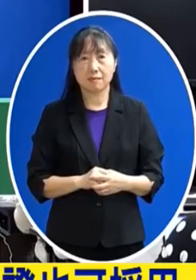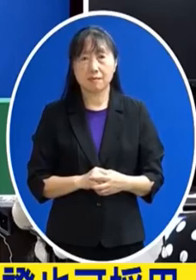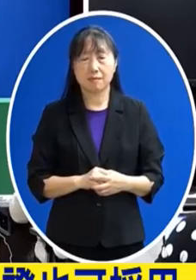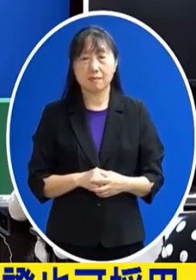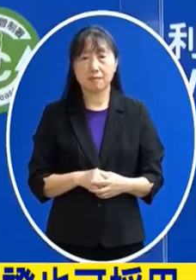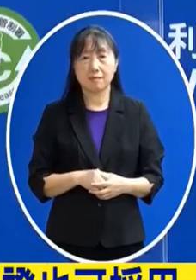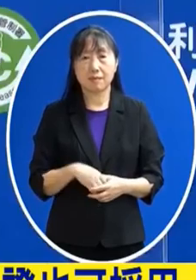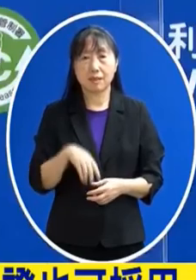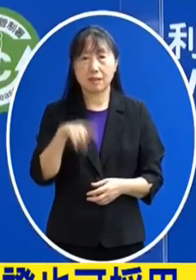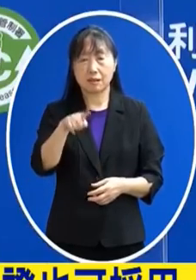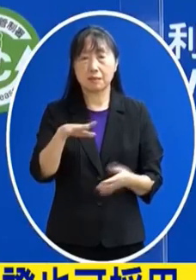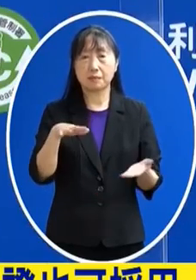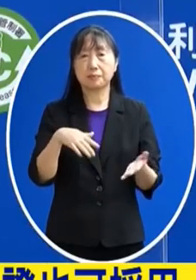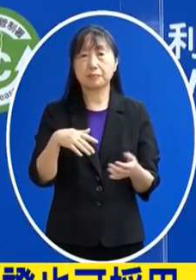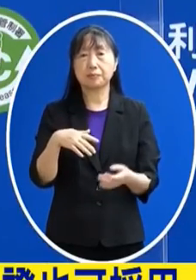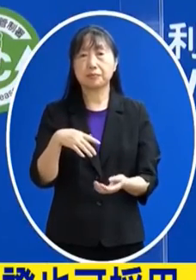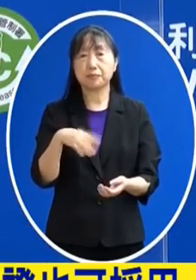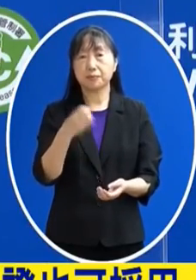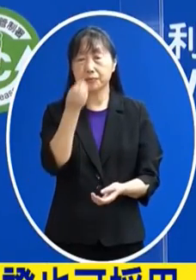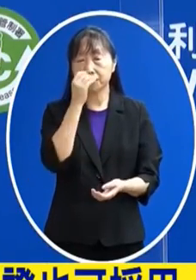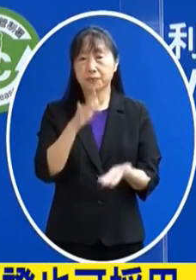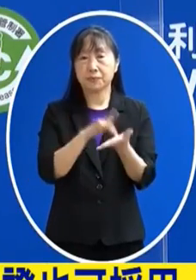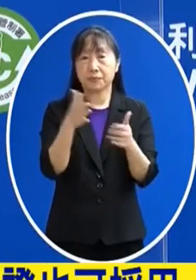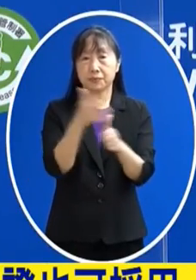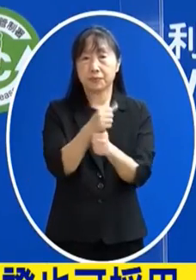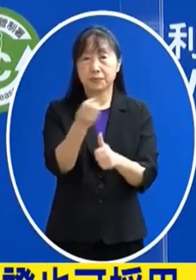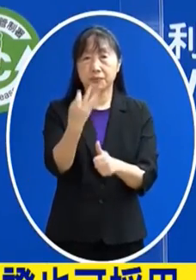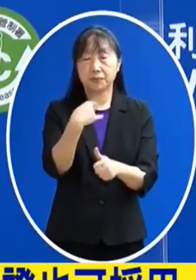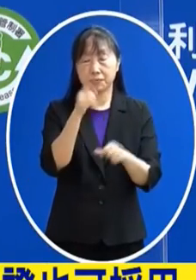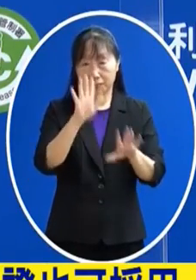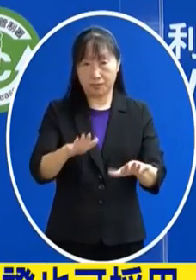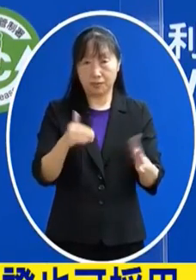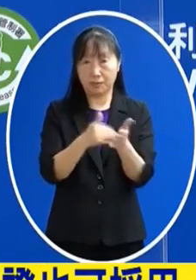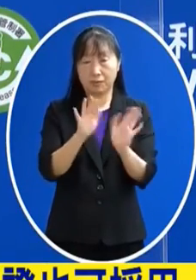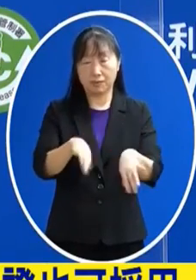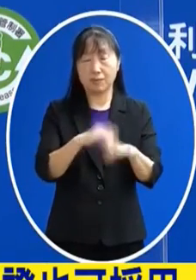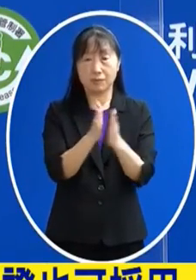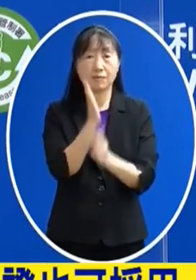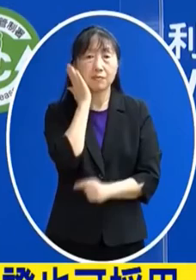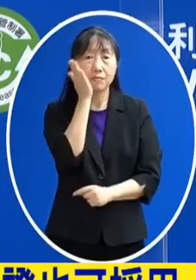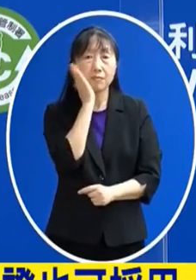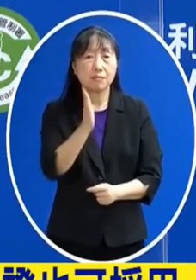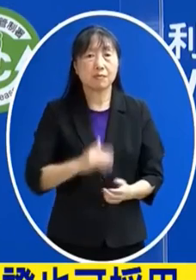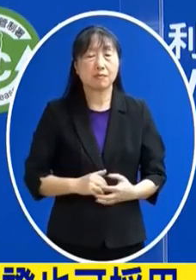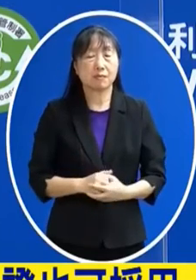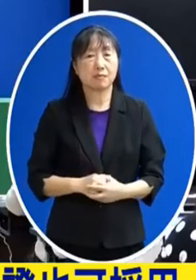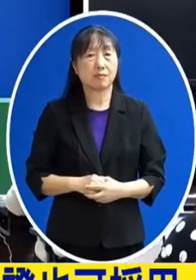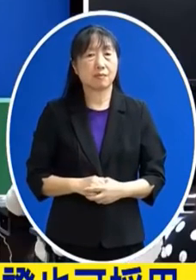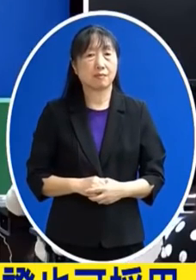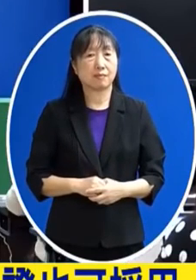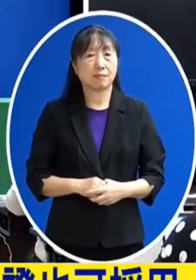封监检验进度。 哦，那石药主给我们报告，目前来讲，到目前为止都一切都非常的顺利。